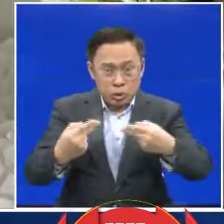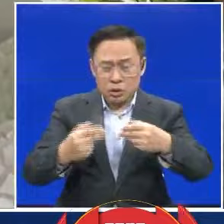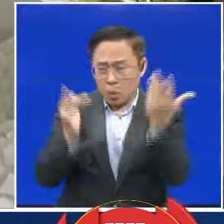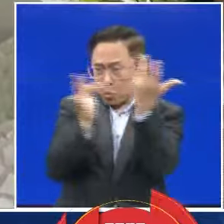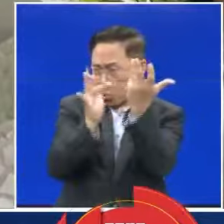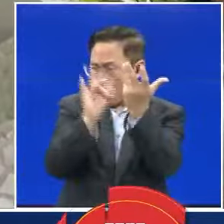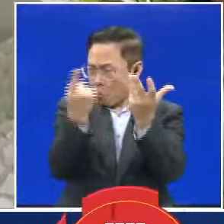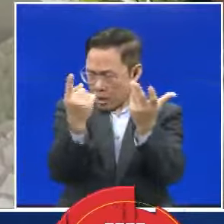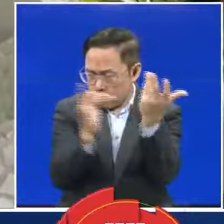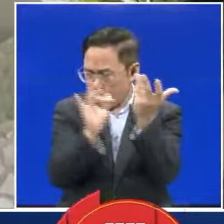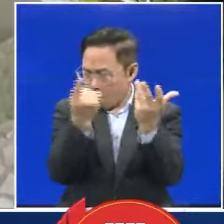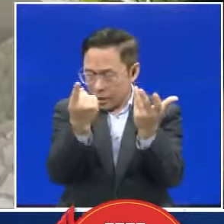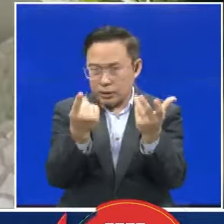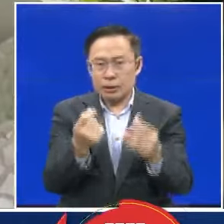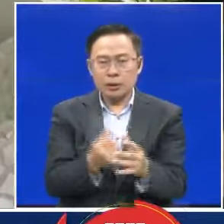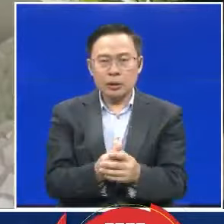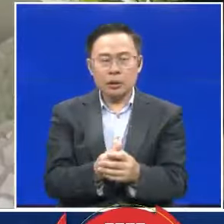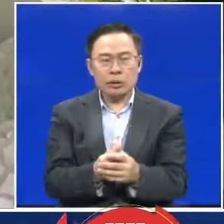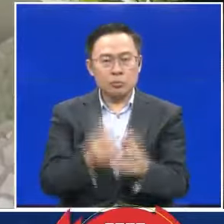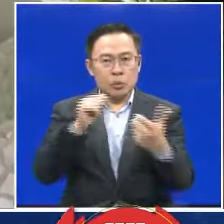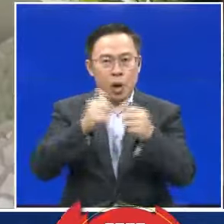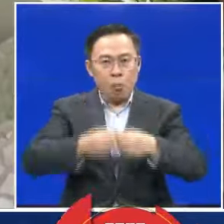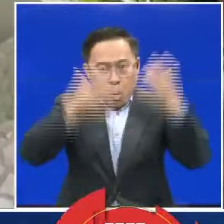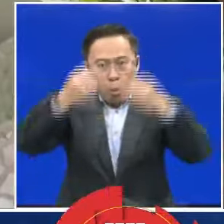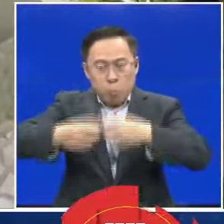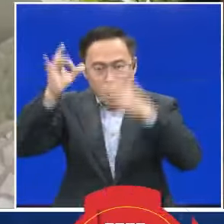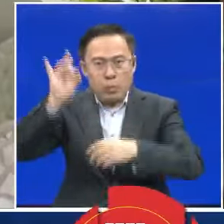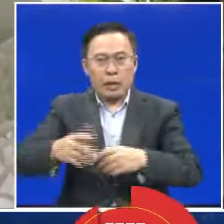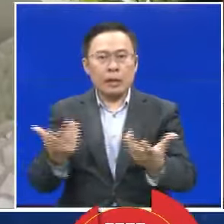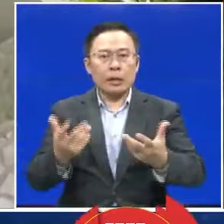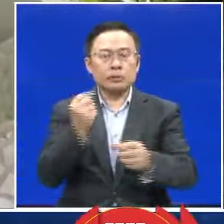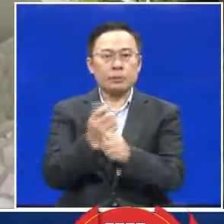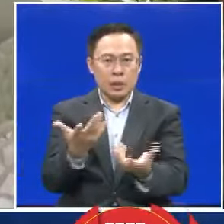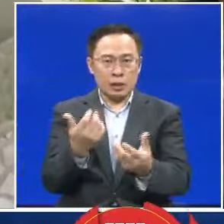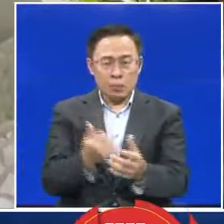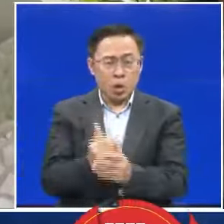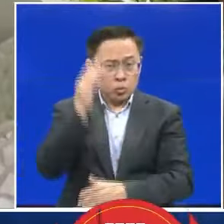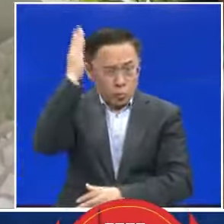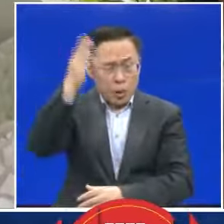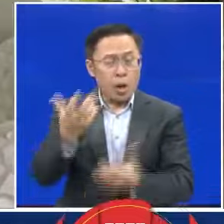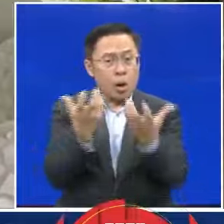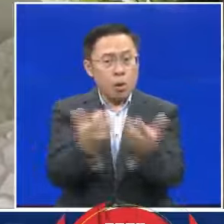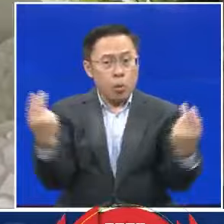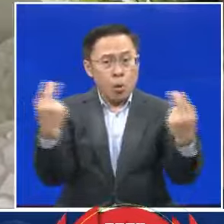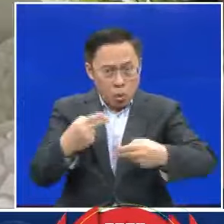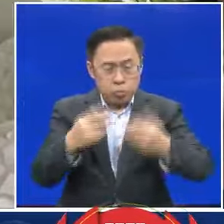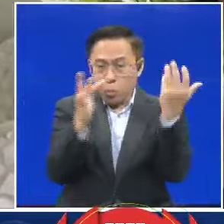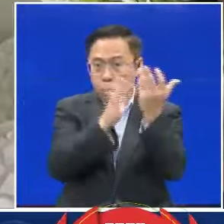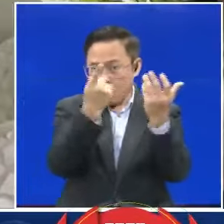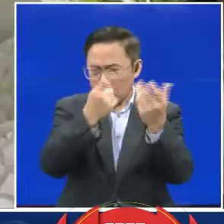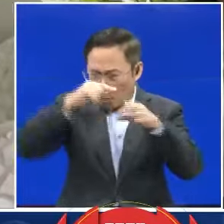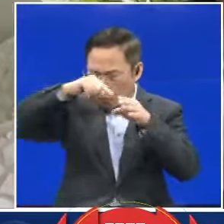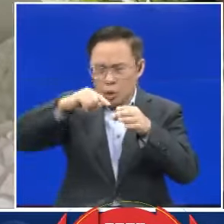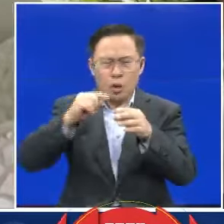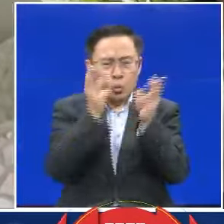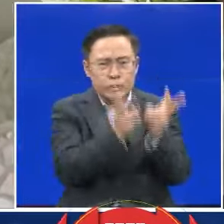ฐานตกขนาดนี้ต้องแก้ตัวก่อนไหมก่อนจะมีการจัดหาอาวุธที่มันทันสมัยกว่านี้และซับซ้อนกว่านี้ในการใช้งานเนี่ยมันอาจจะเกิดปัญ